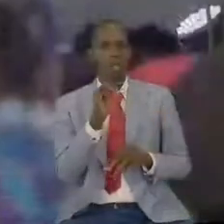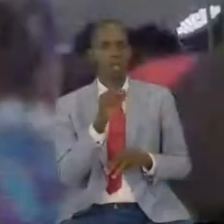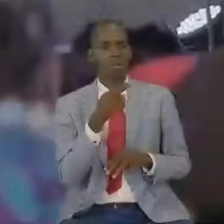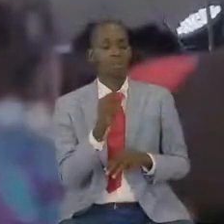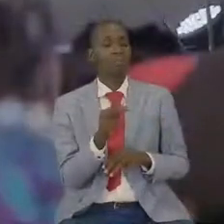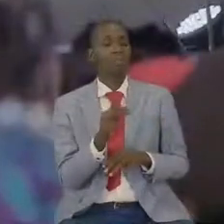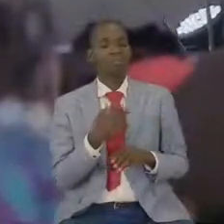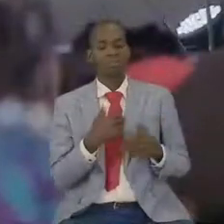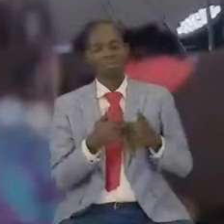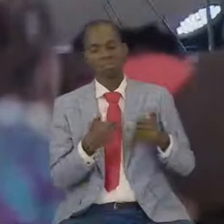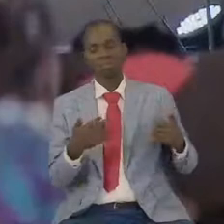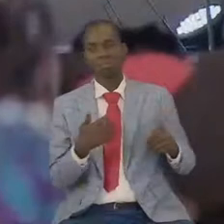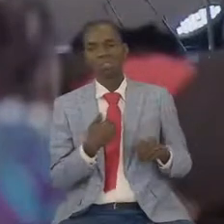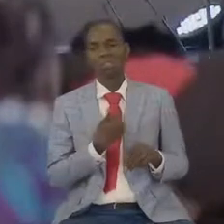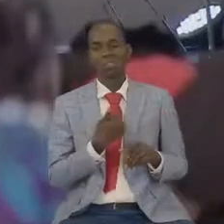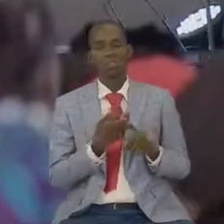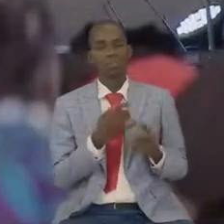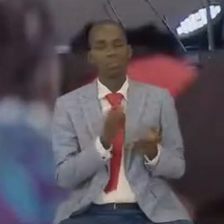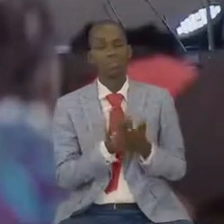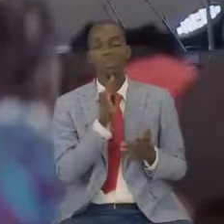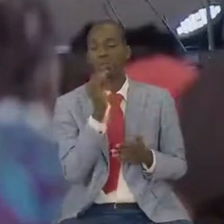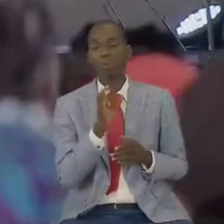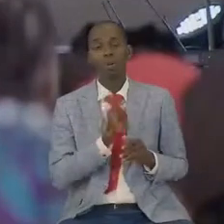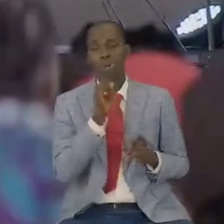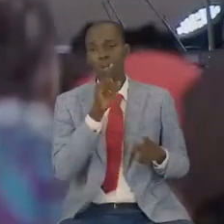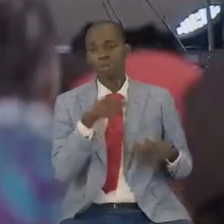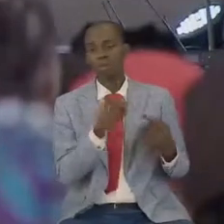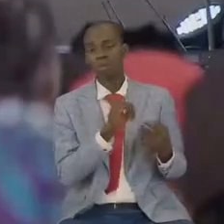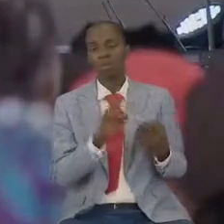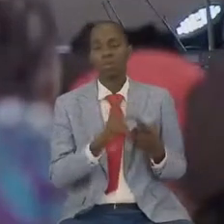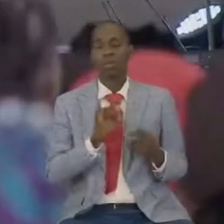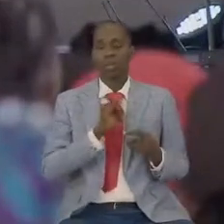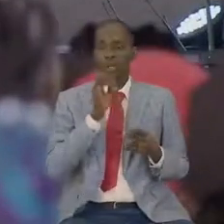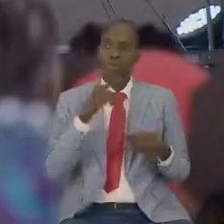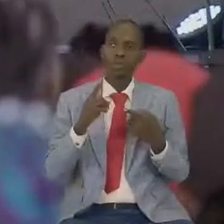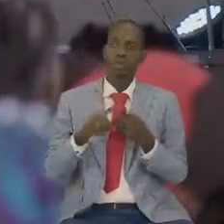distance de ça. Ça, c'est temporaire. Ce n'est pas là où je vais.